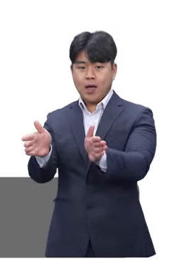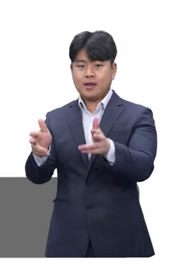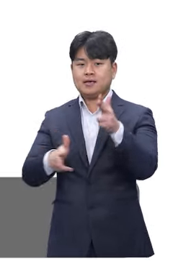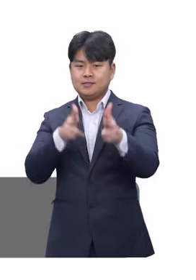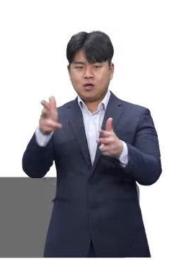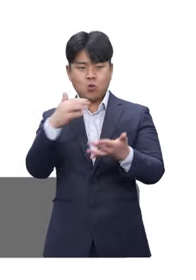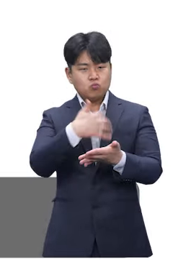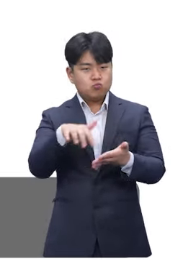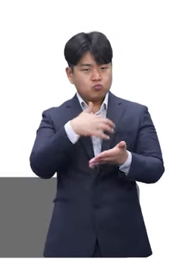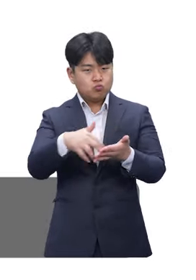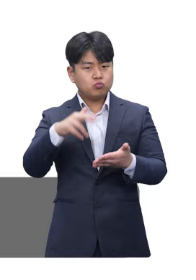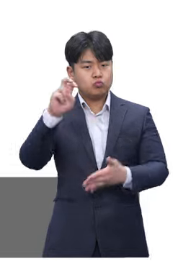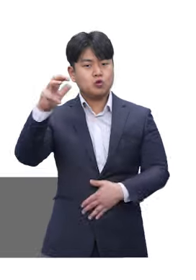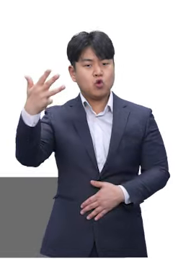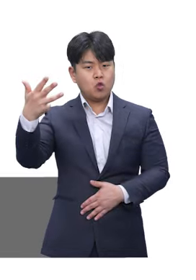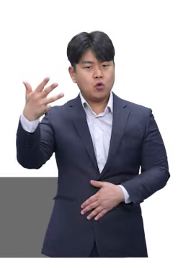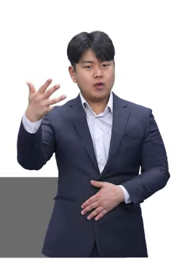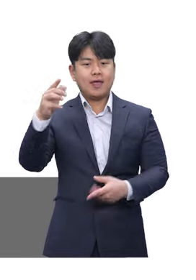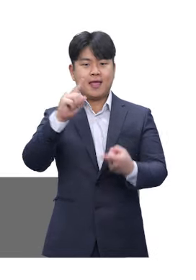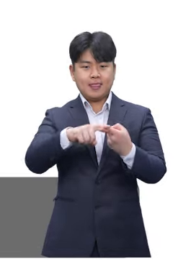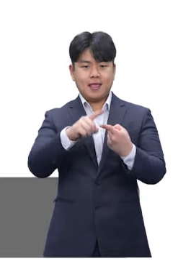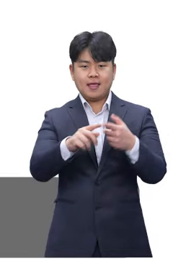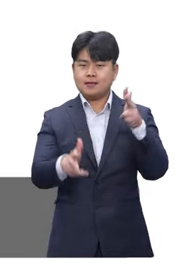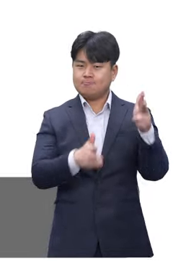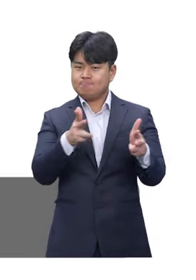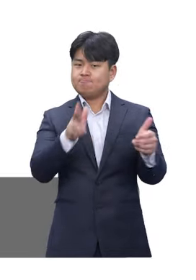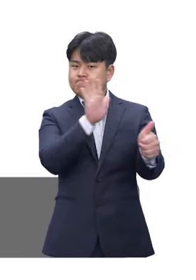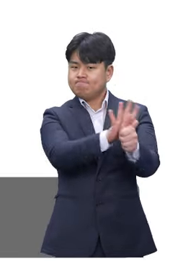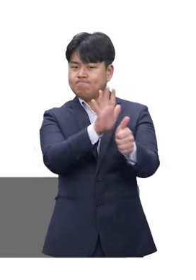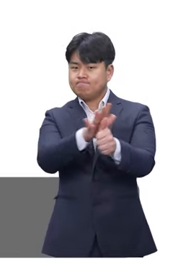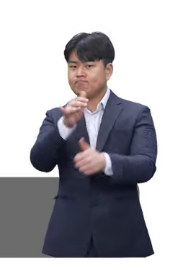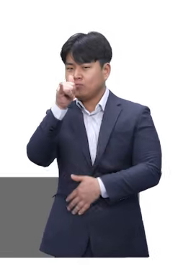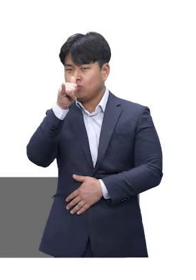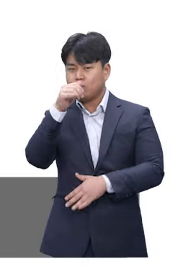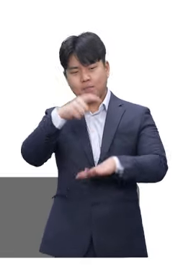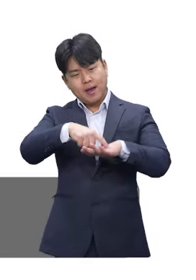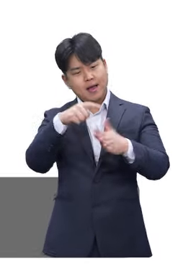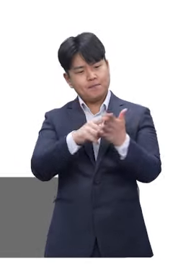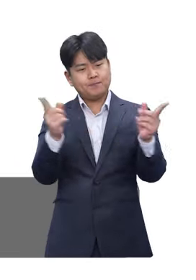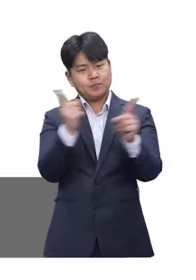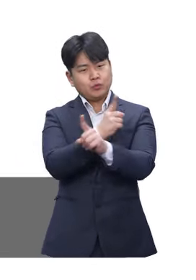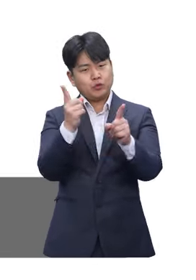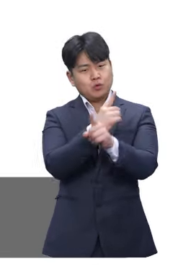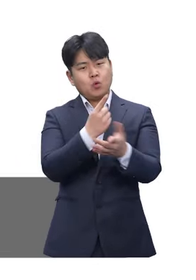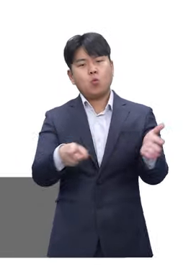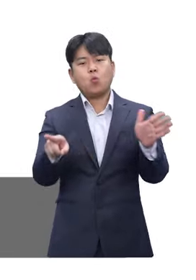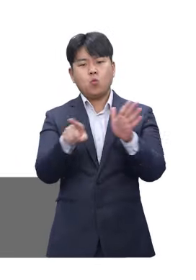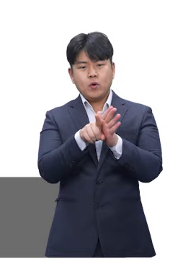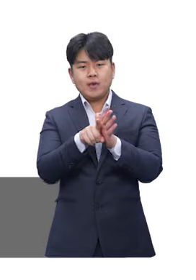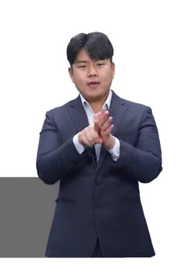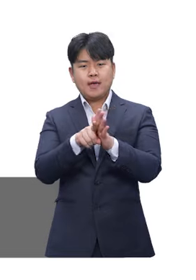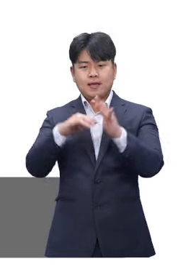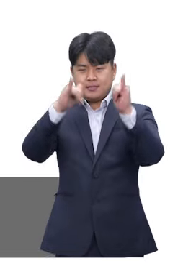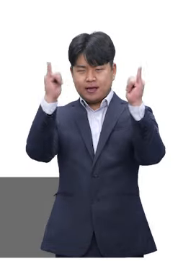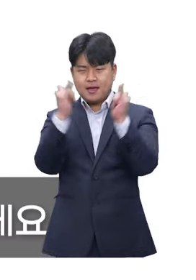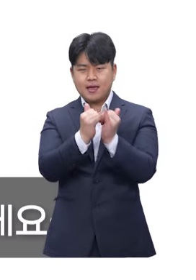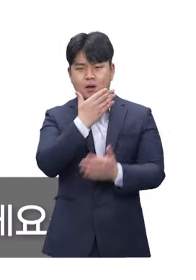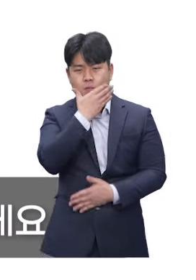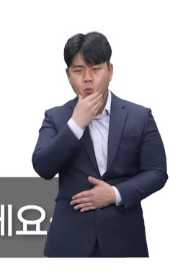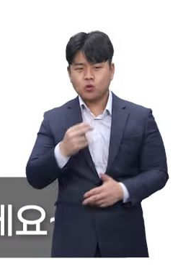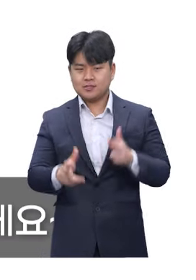18개 분야 25개 사업에 대한 지원이 담겼습니다. 또 학생의 심리적, 사회적 문제를 예방하고